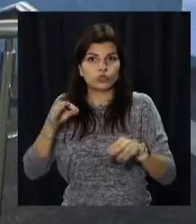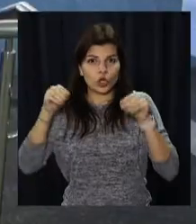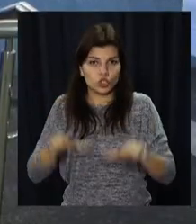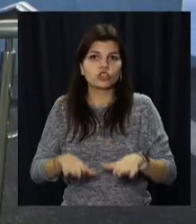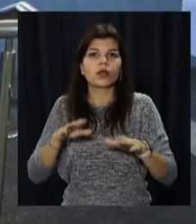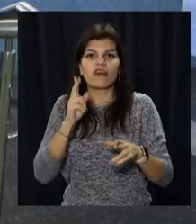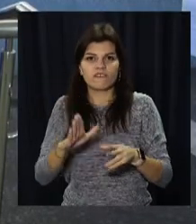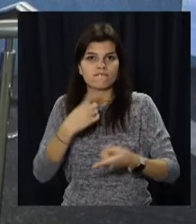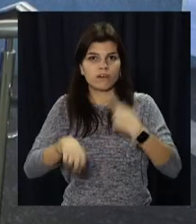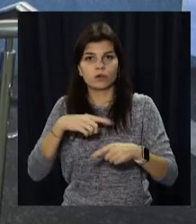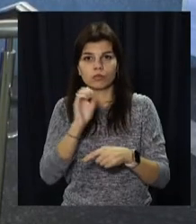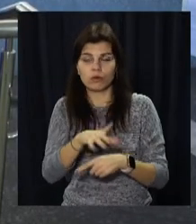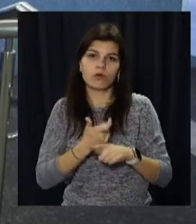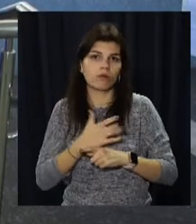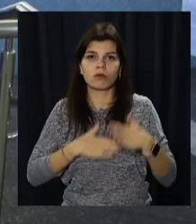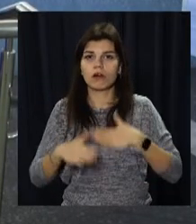радий.